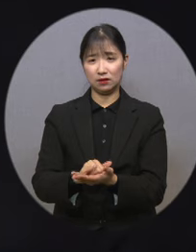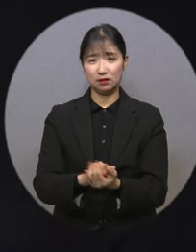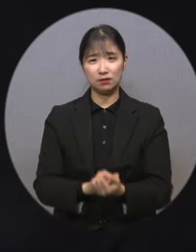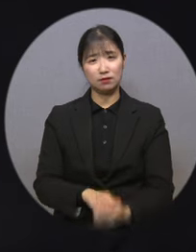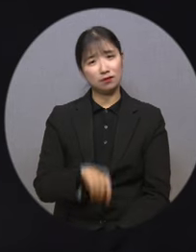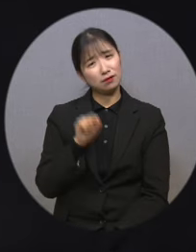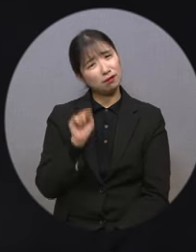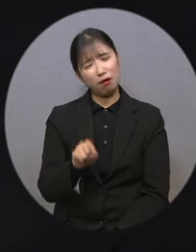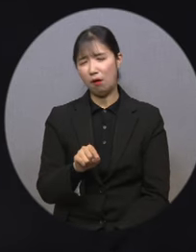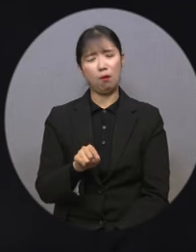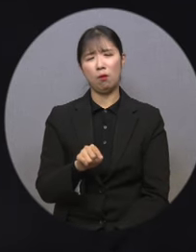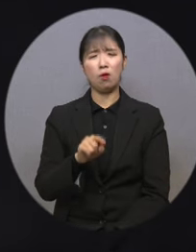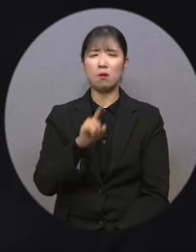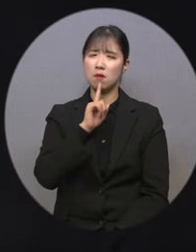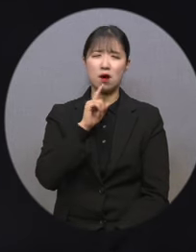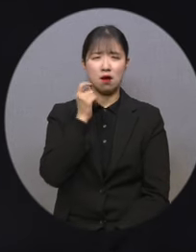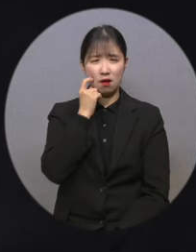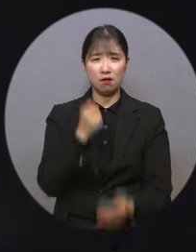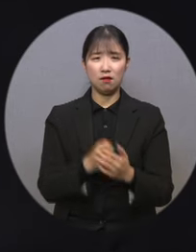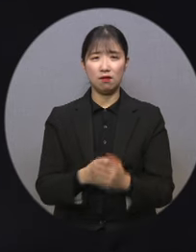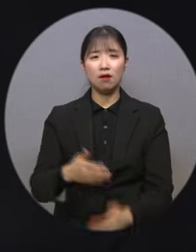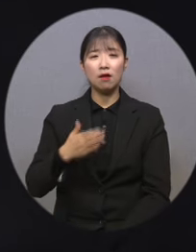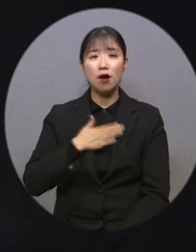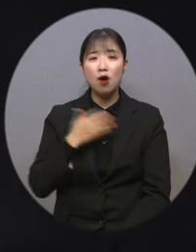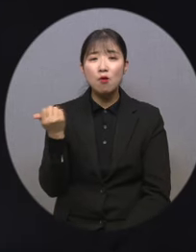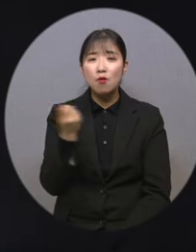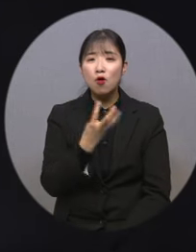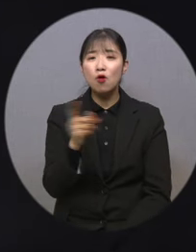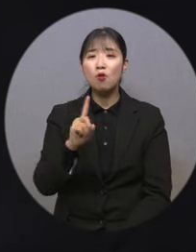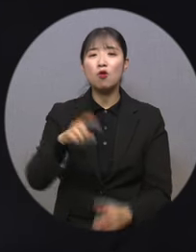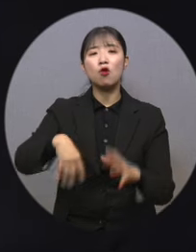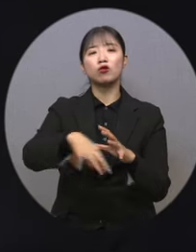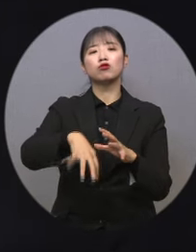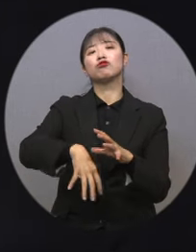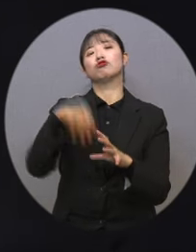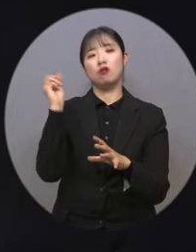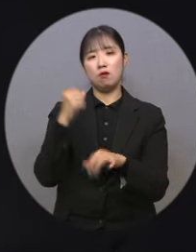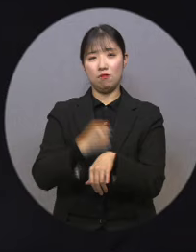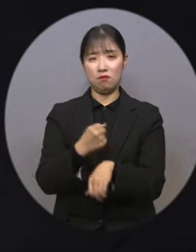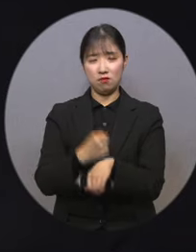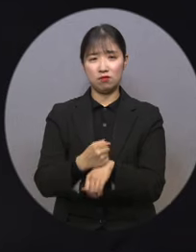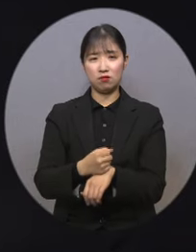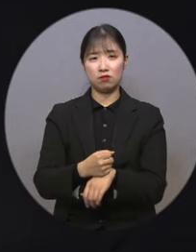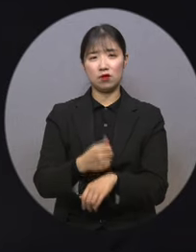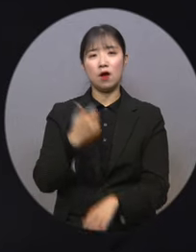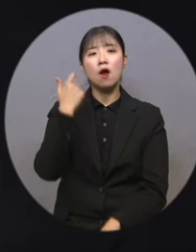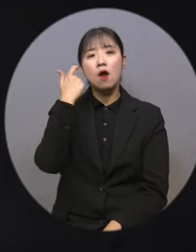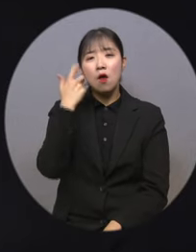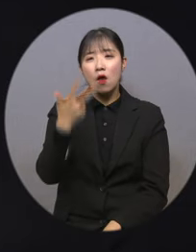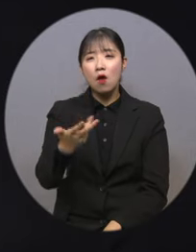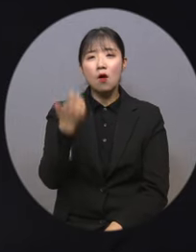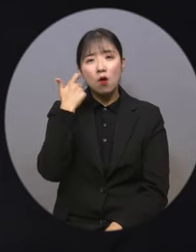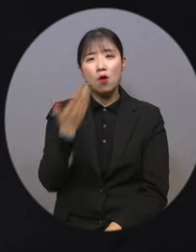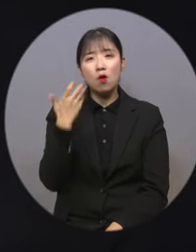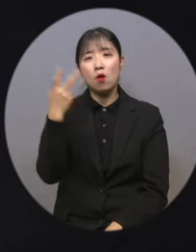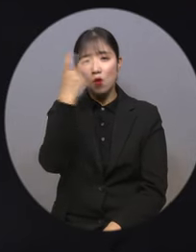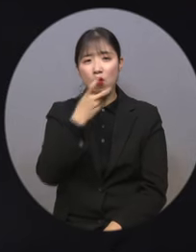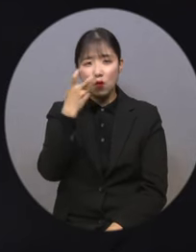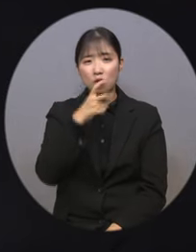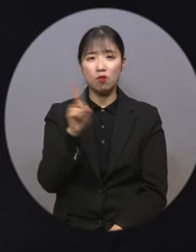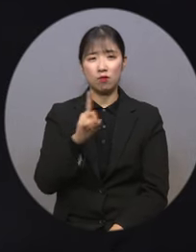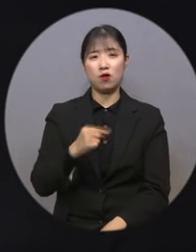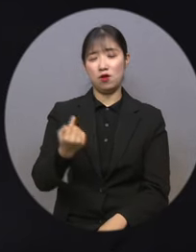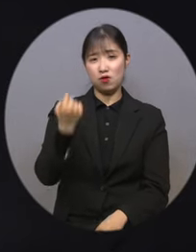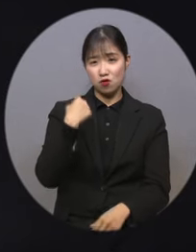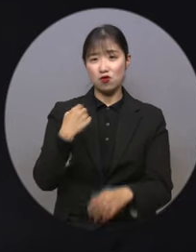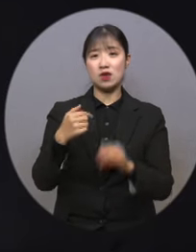어디 있습니까? 자기들 번호도 추첨에 의해서 여론조사도 돌아가면서 해야 돼요. 뒤에 사람이 앞에서 할 때도